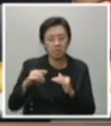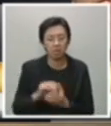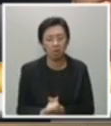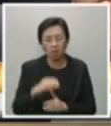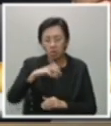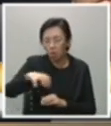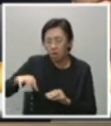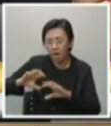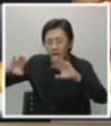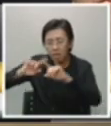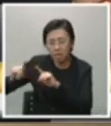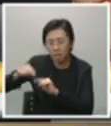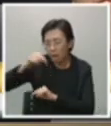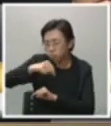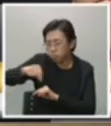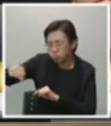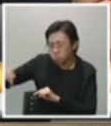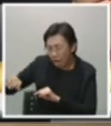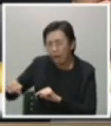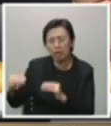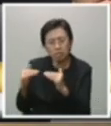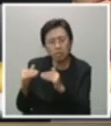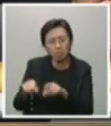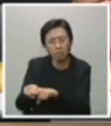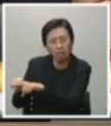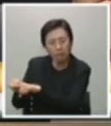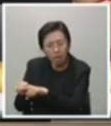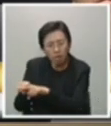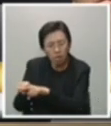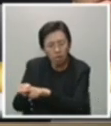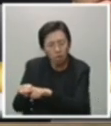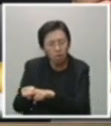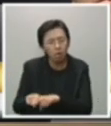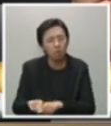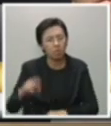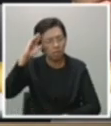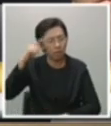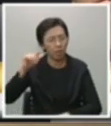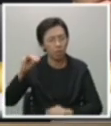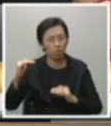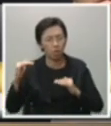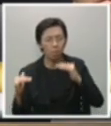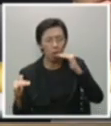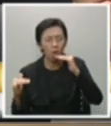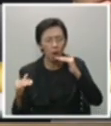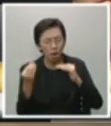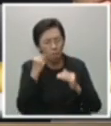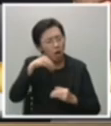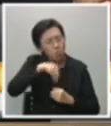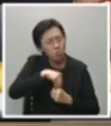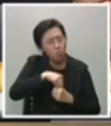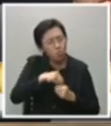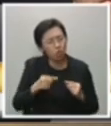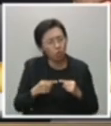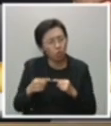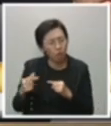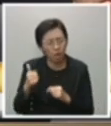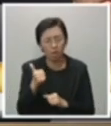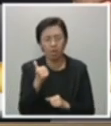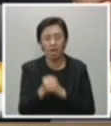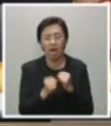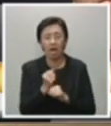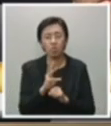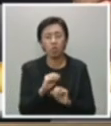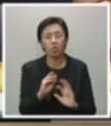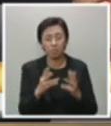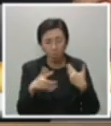องอื่นๆมากกว่าข้าราชการกระทรวงอื่นๆถึงอยู่บ้านพักได้เกษียณอายุราชการไป